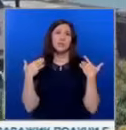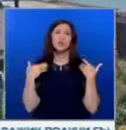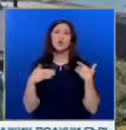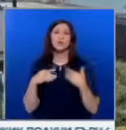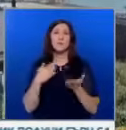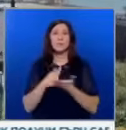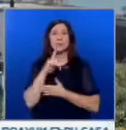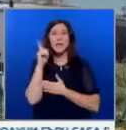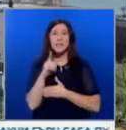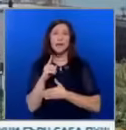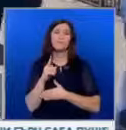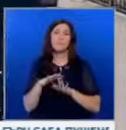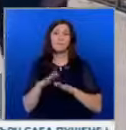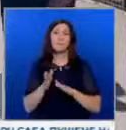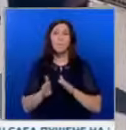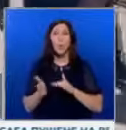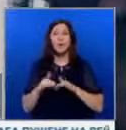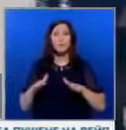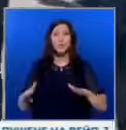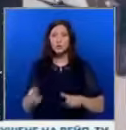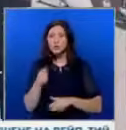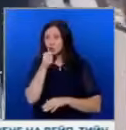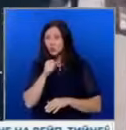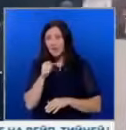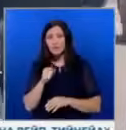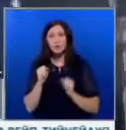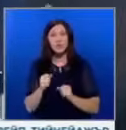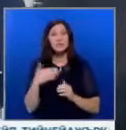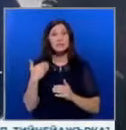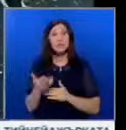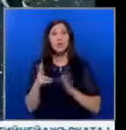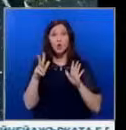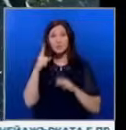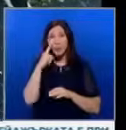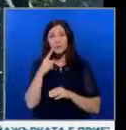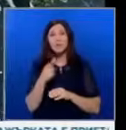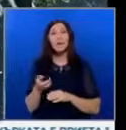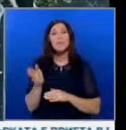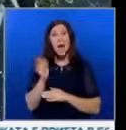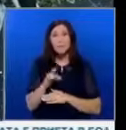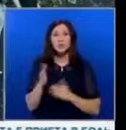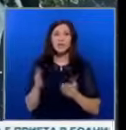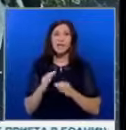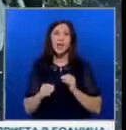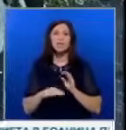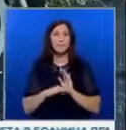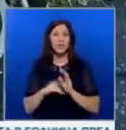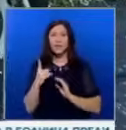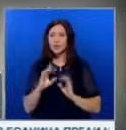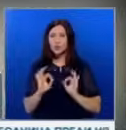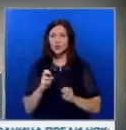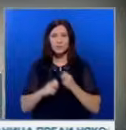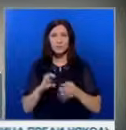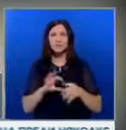сладолед в ръка, очаквайки след 8 опита най-сетне да стане депутат. А един от сериозните проблеми, свързан с изборния